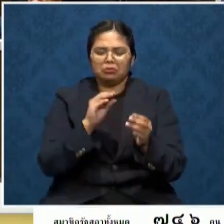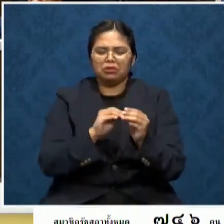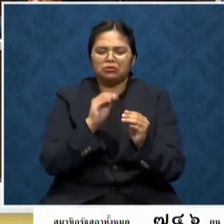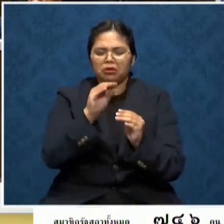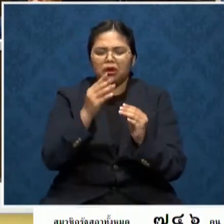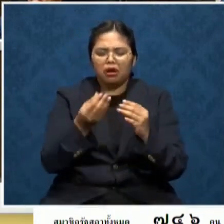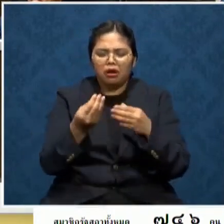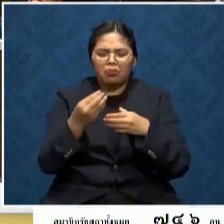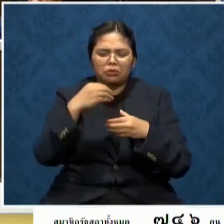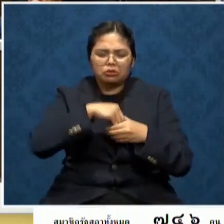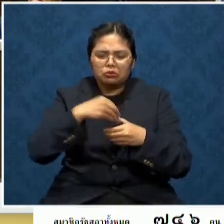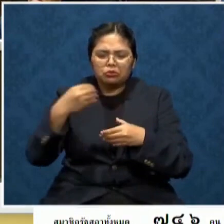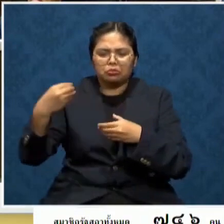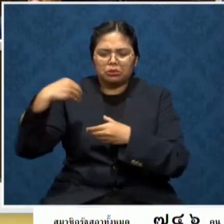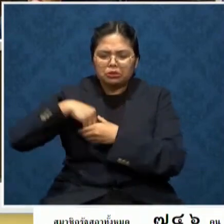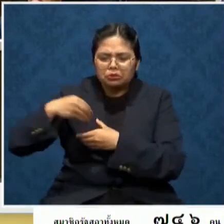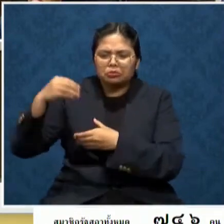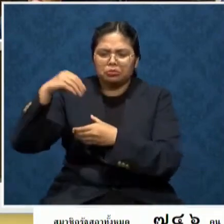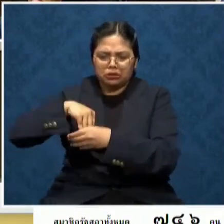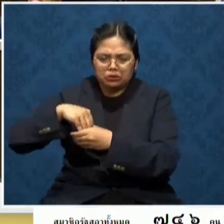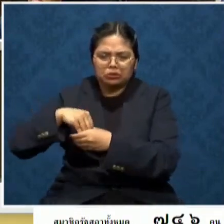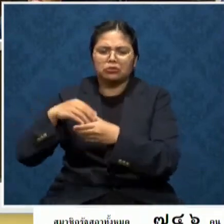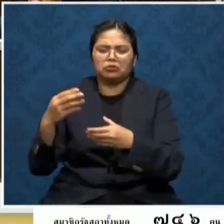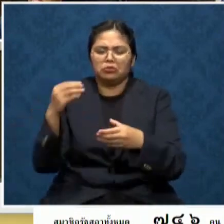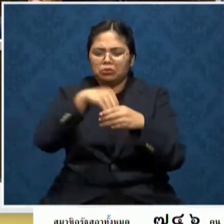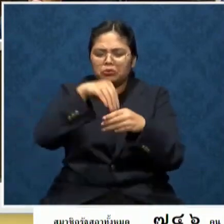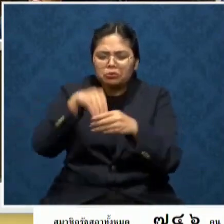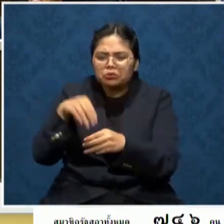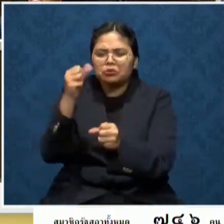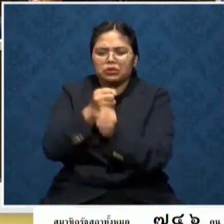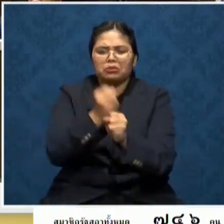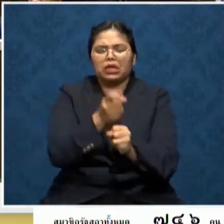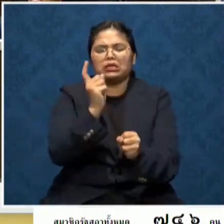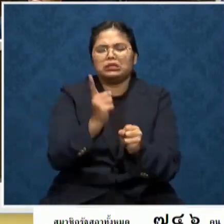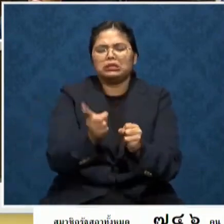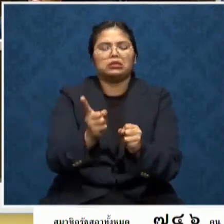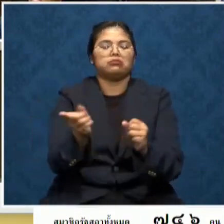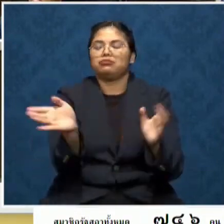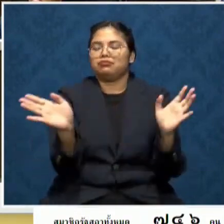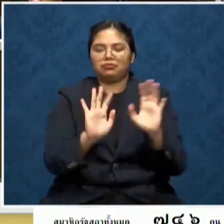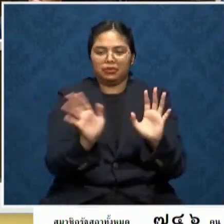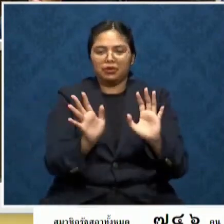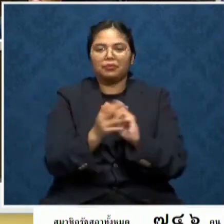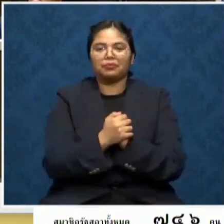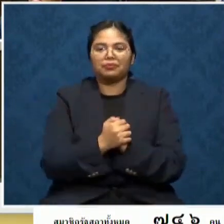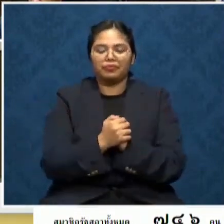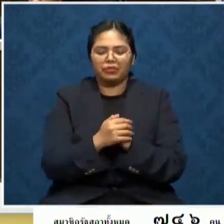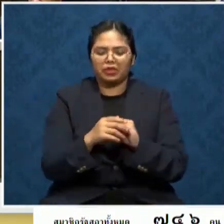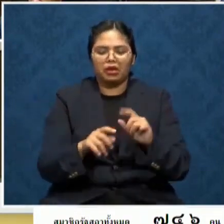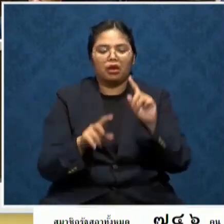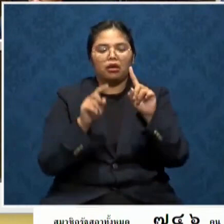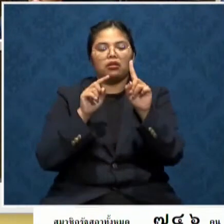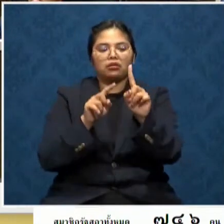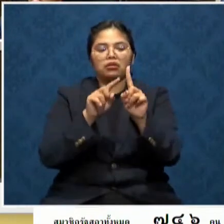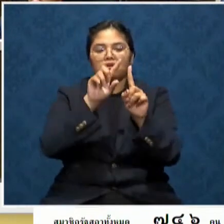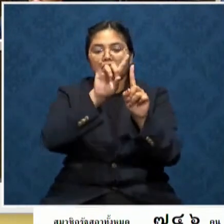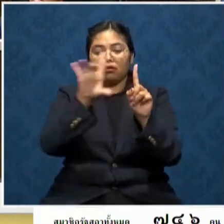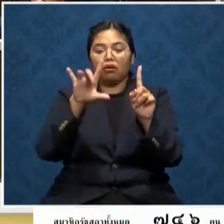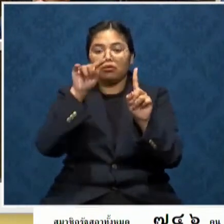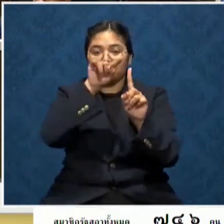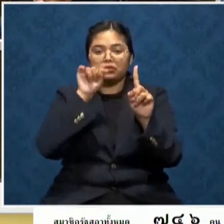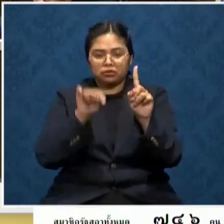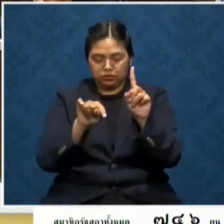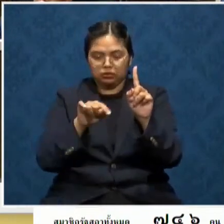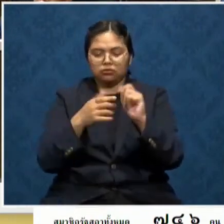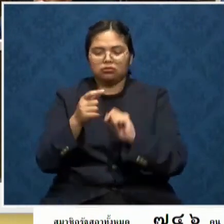ได้แ้วางานจะหนักก็ไม่สามาถบัจจคน็ zabarุลากรไม่พอและแทบจะ 100% ของบุคลากรที่เป็อาชีพพยาบ